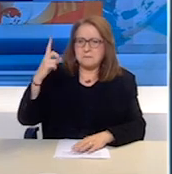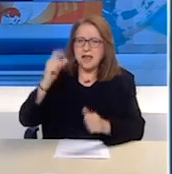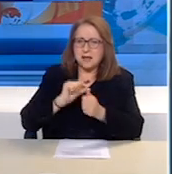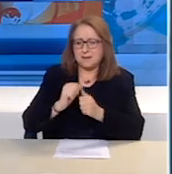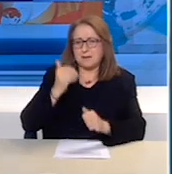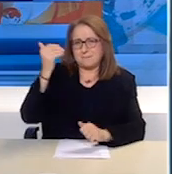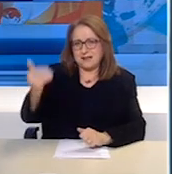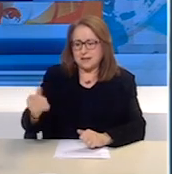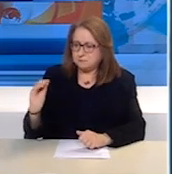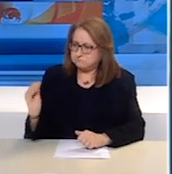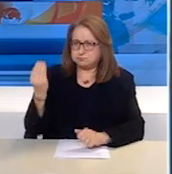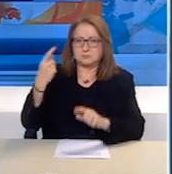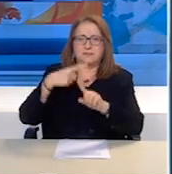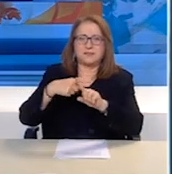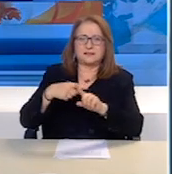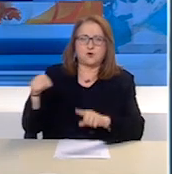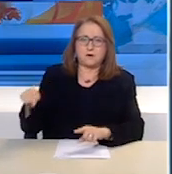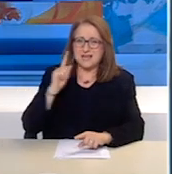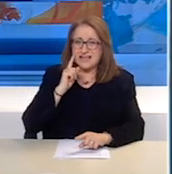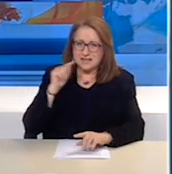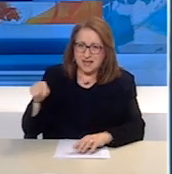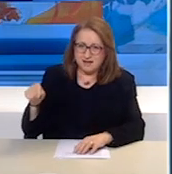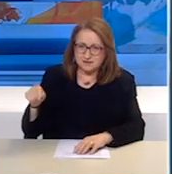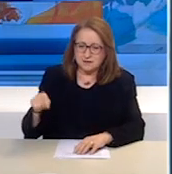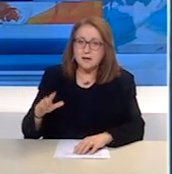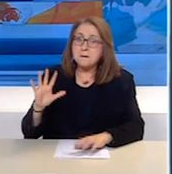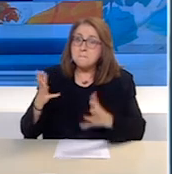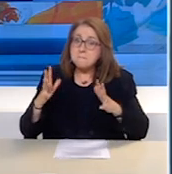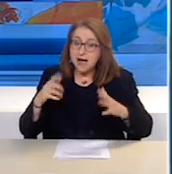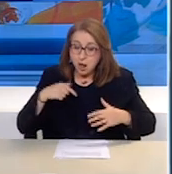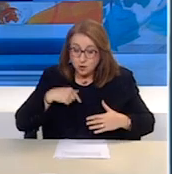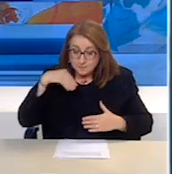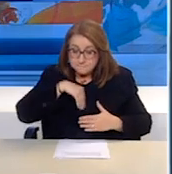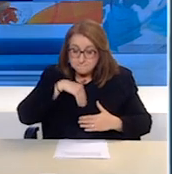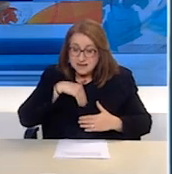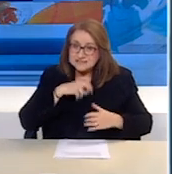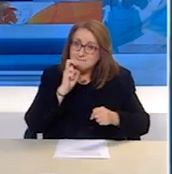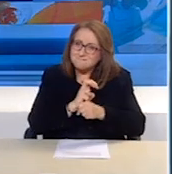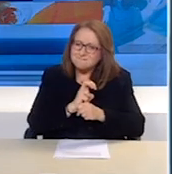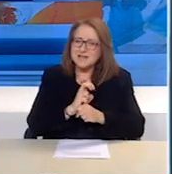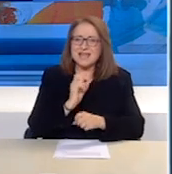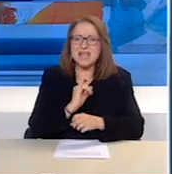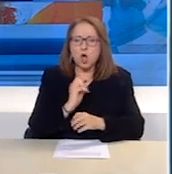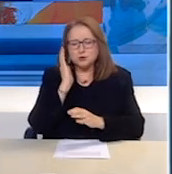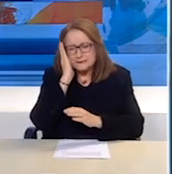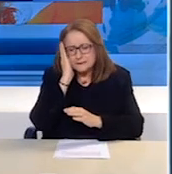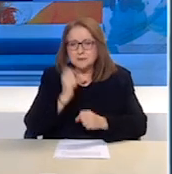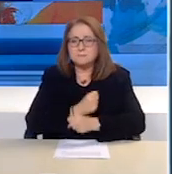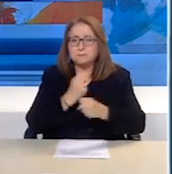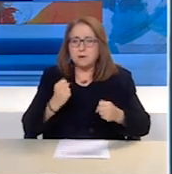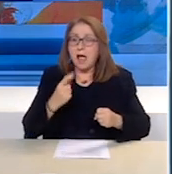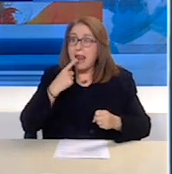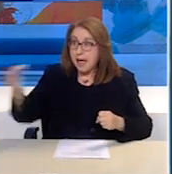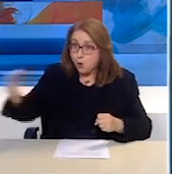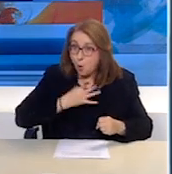έχει θετική PCR για το γενετικό υλικό του ιού. Δεν πρέπει να βιαζόμαστε γρήγορα να τα κρίνουμε και να πούμε ότι είναι